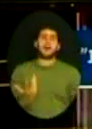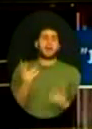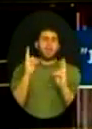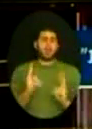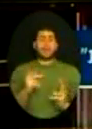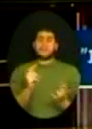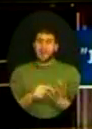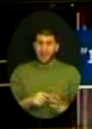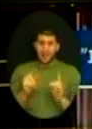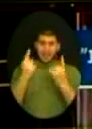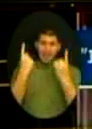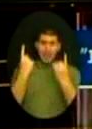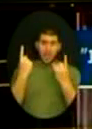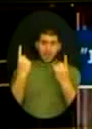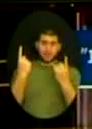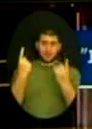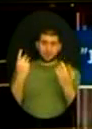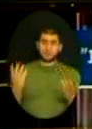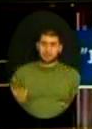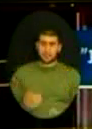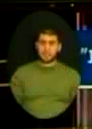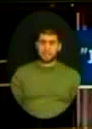אז בגלל שקרתה